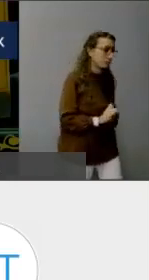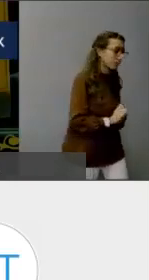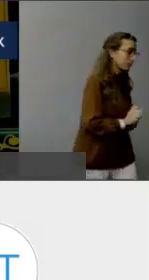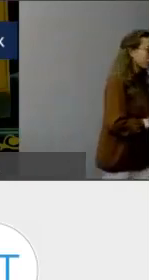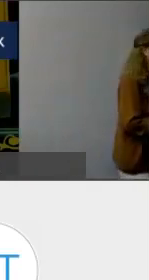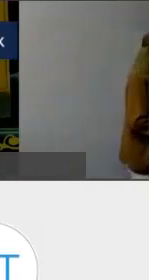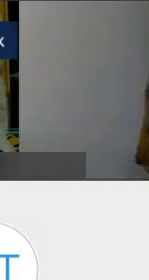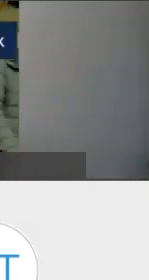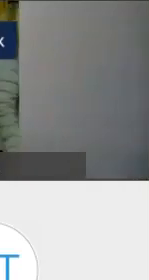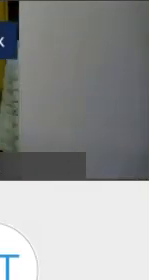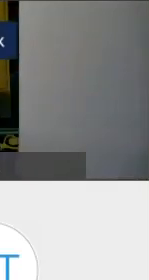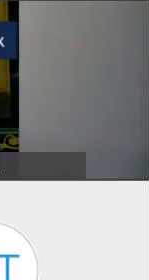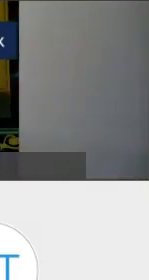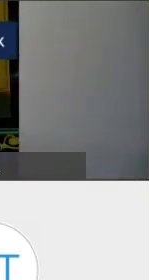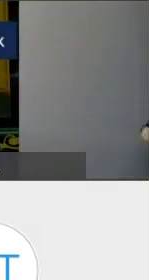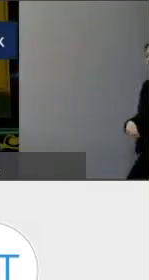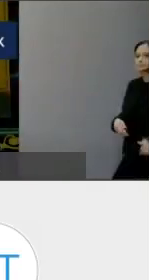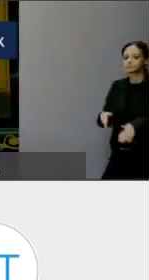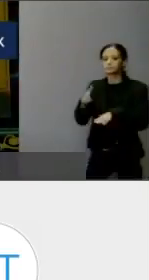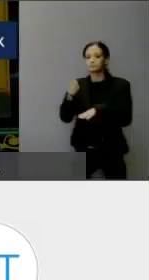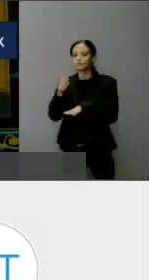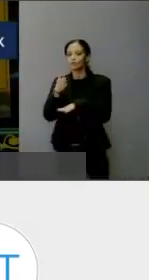sigarette ride prego